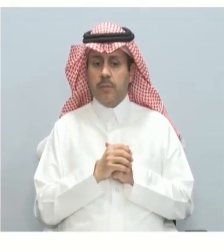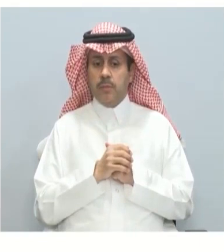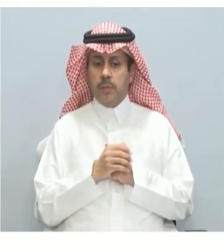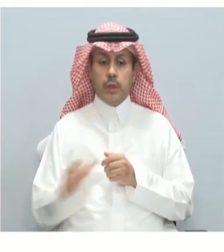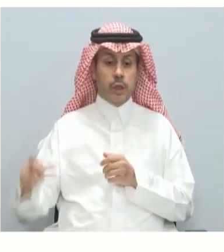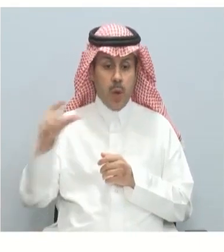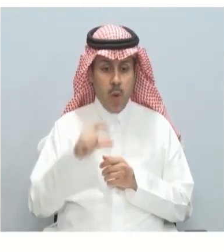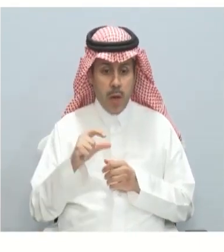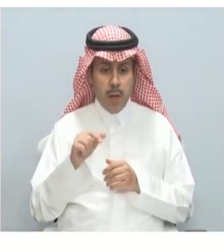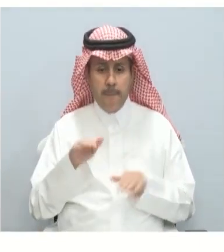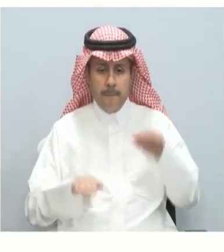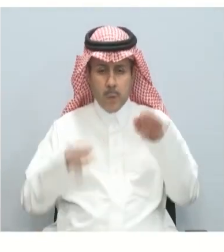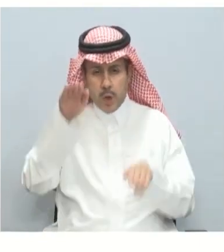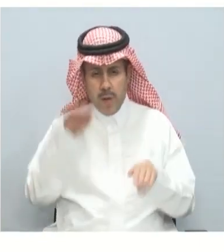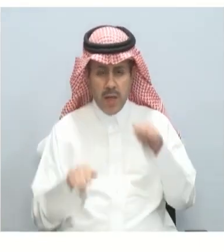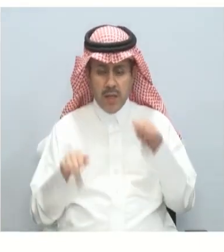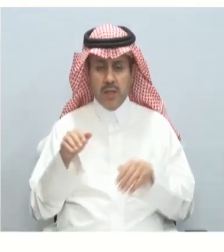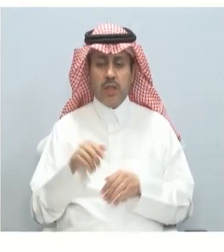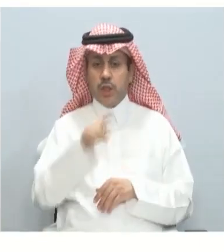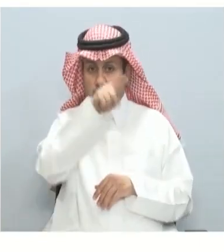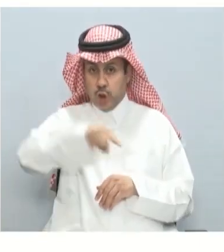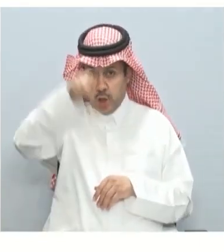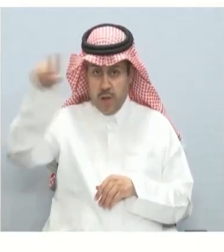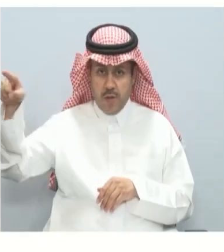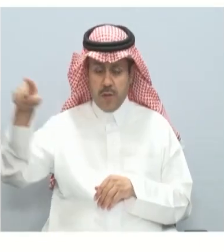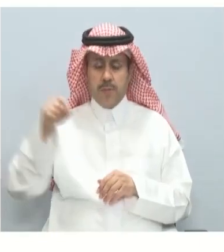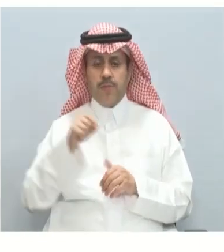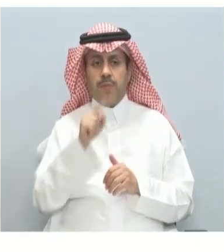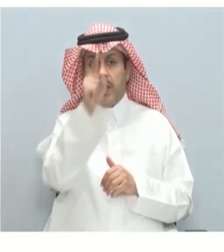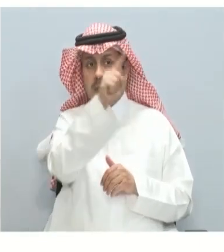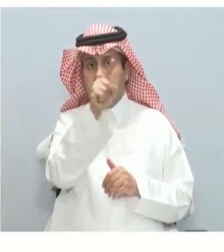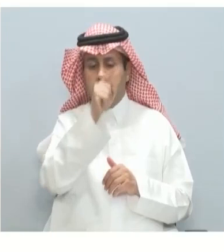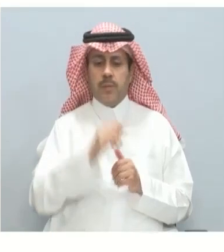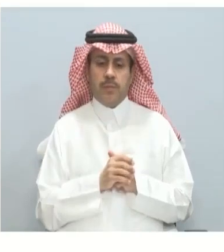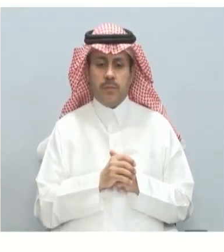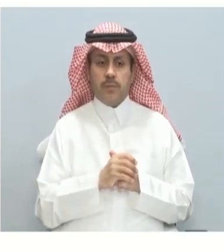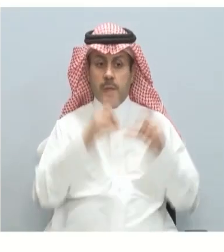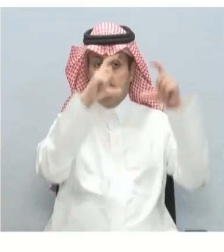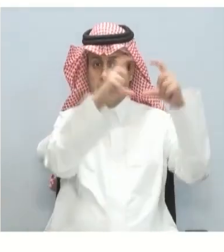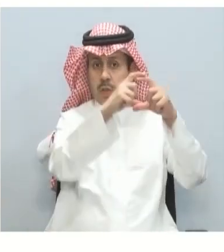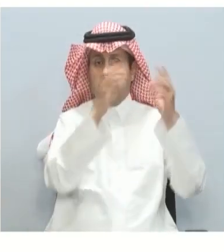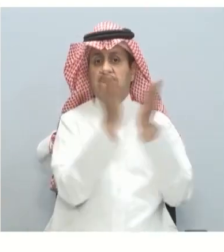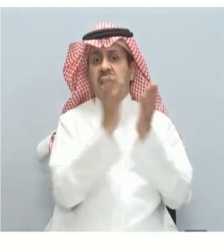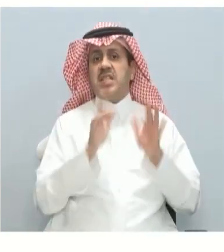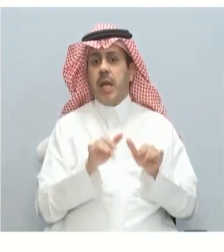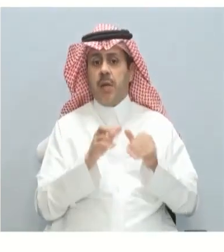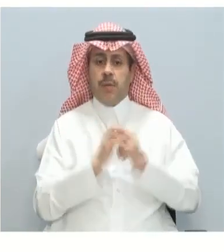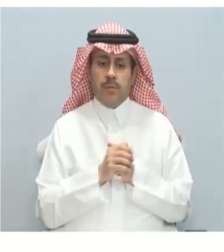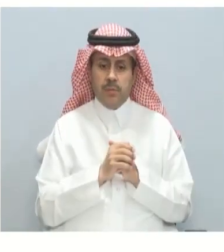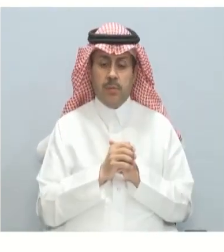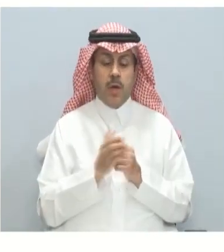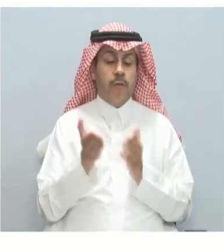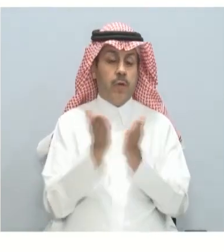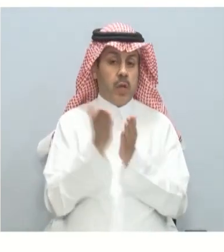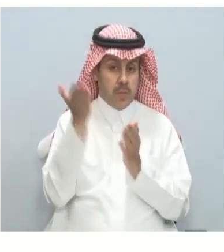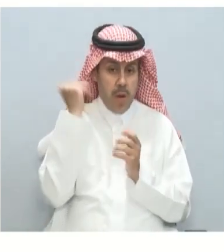ومتباينات الجذر التربيعي هذا رابط الدرس الرقمي فيما سبق درسنا